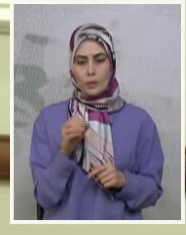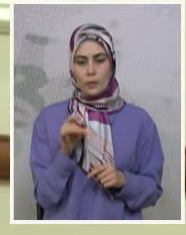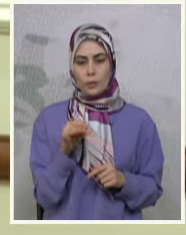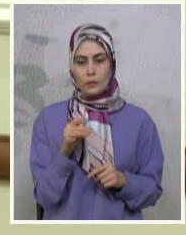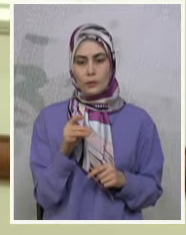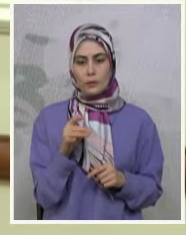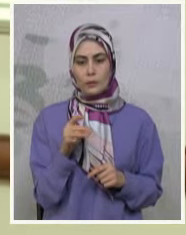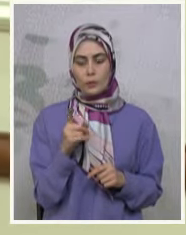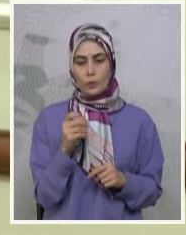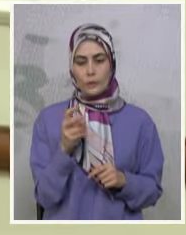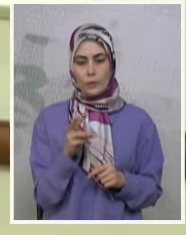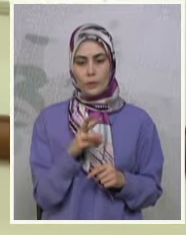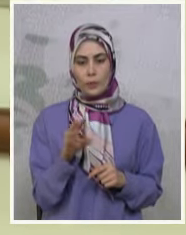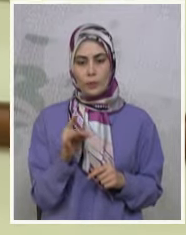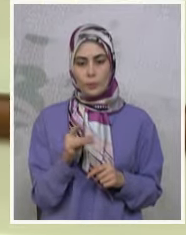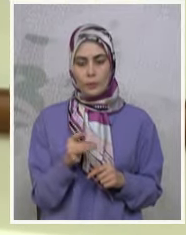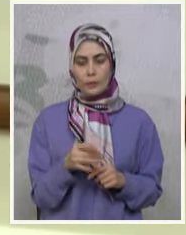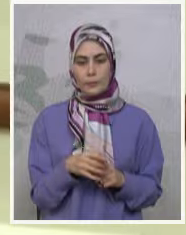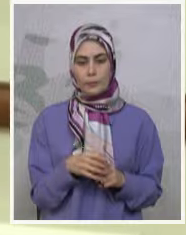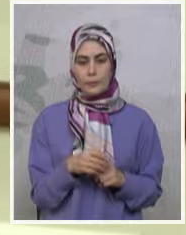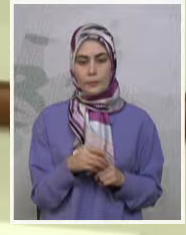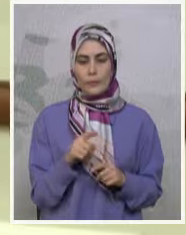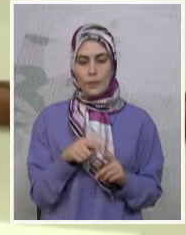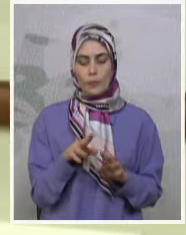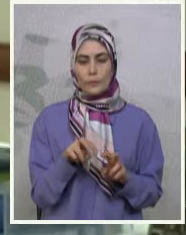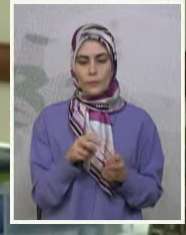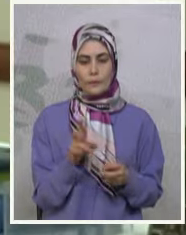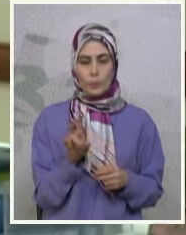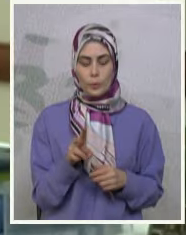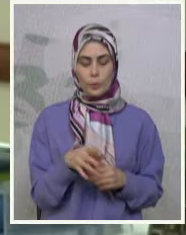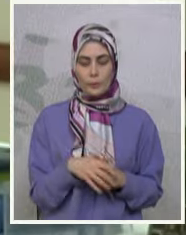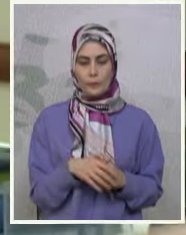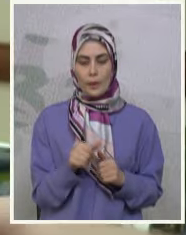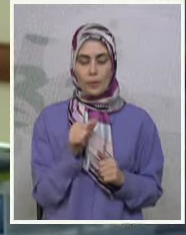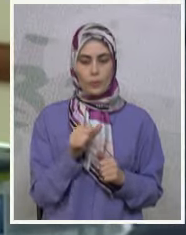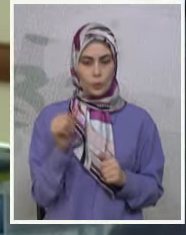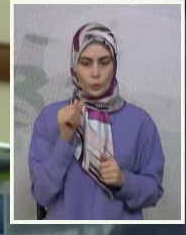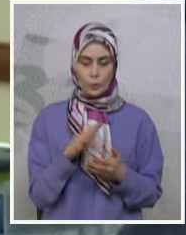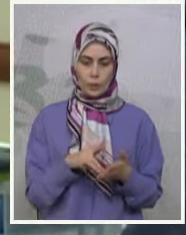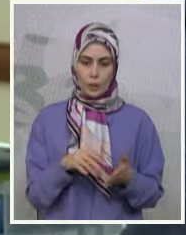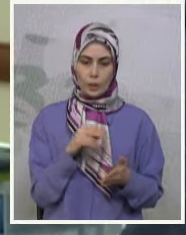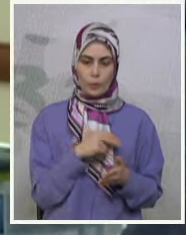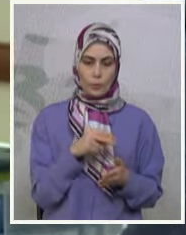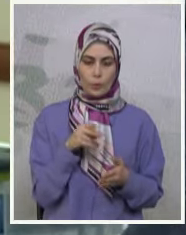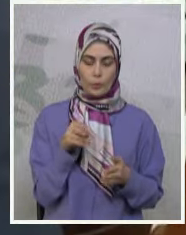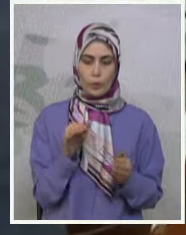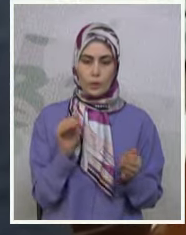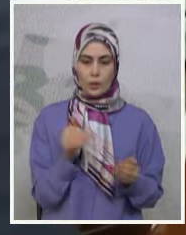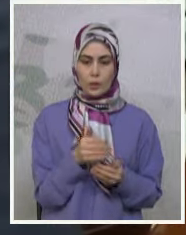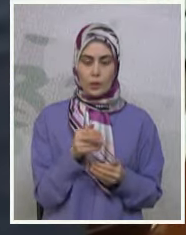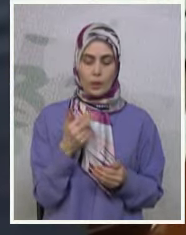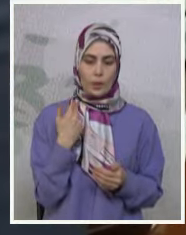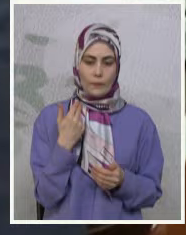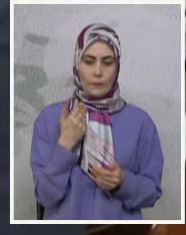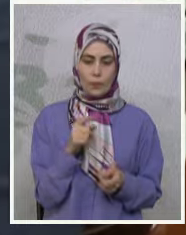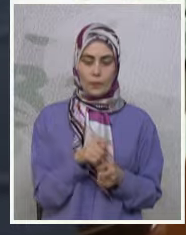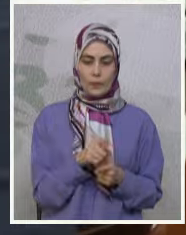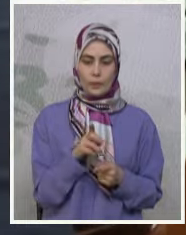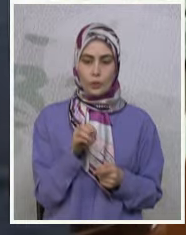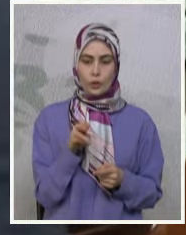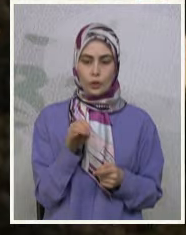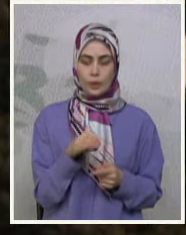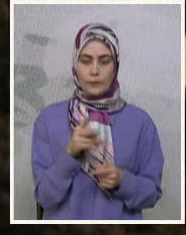госдолга, 112 миллионов. Но это будет взыскиваться в ноябре. В прошлом году продолжалась работа по сокращению долговых обязательств